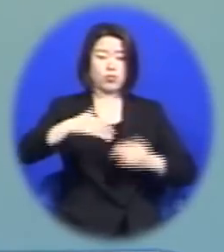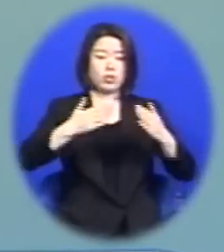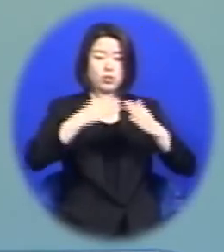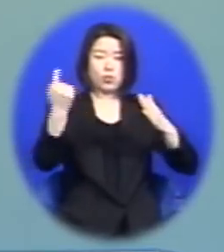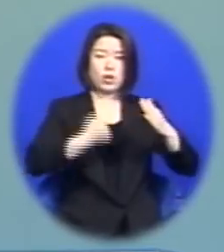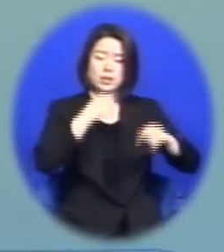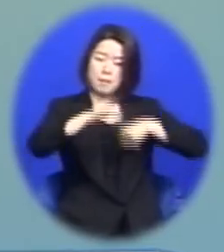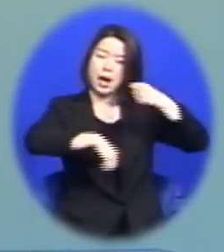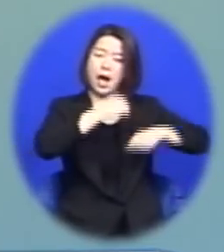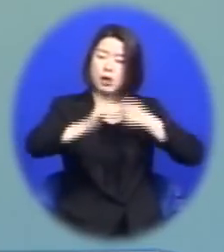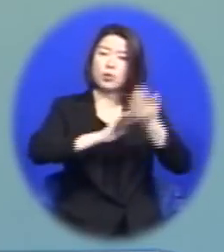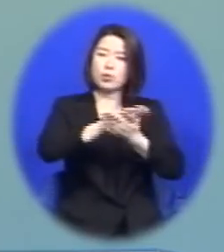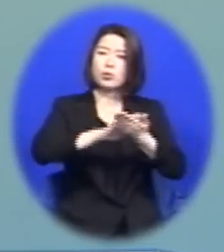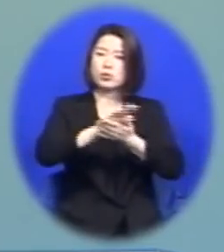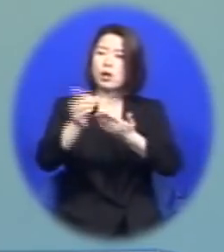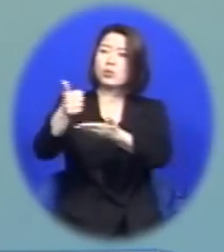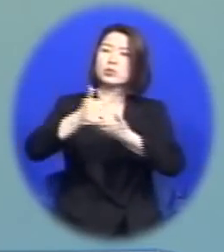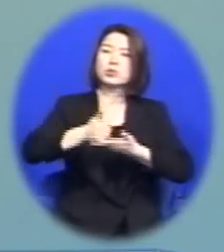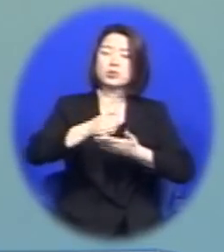라고